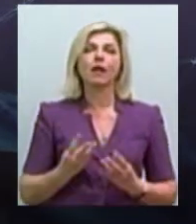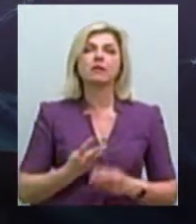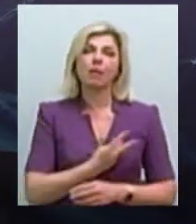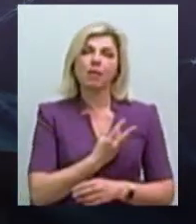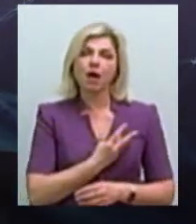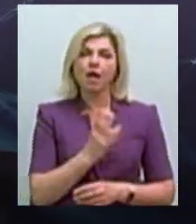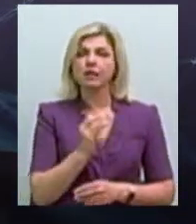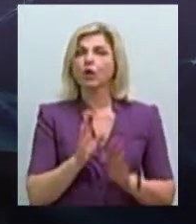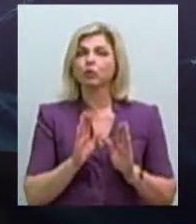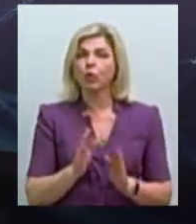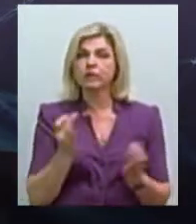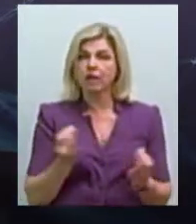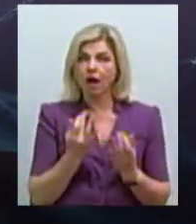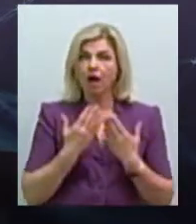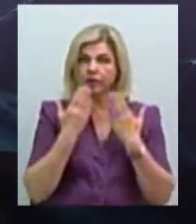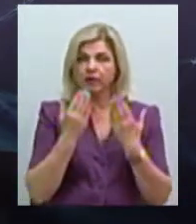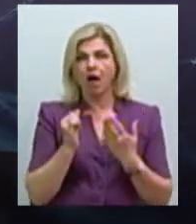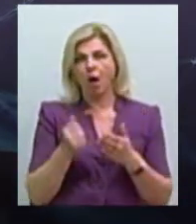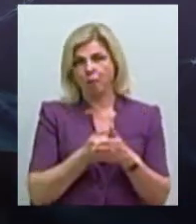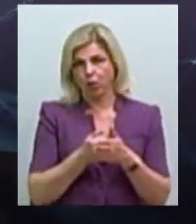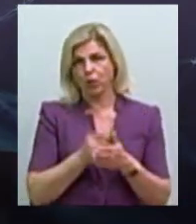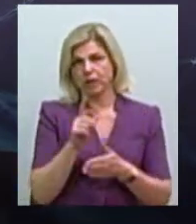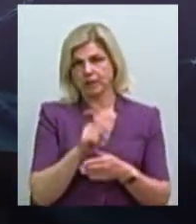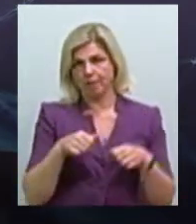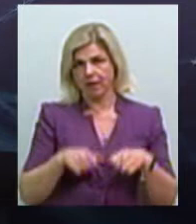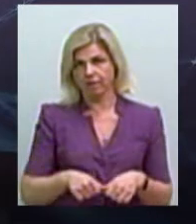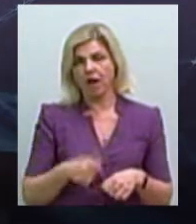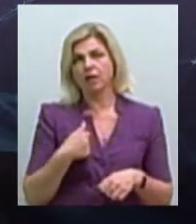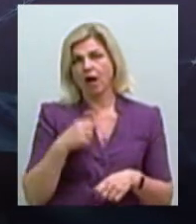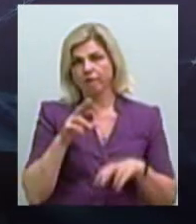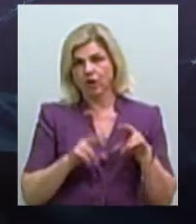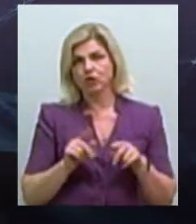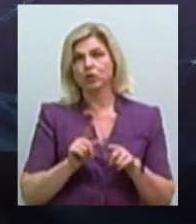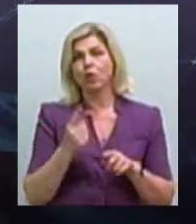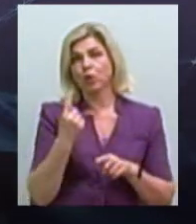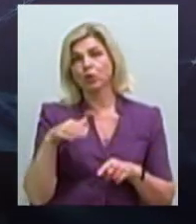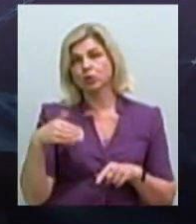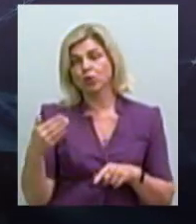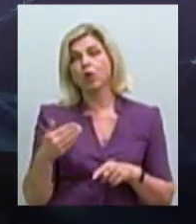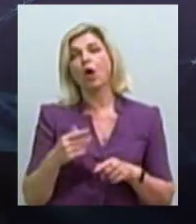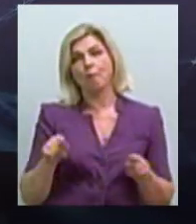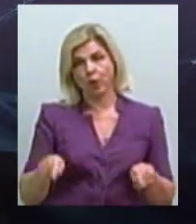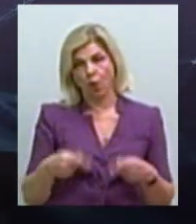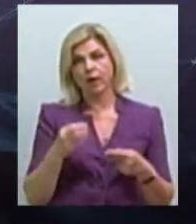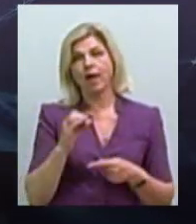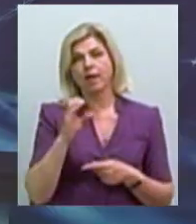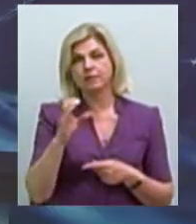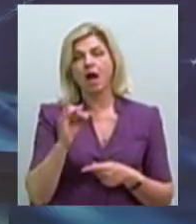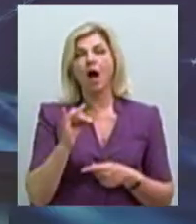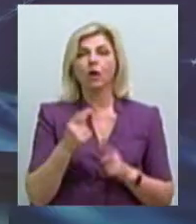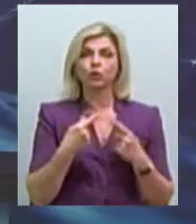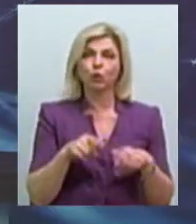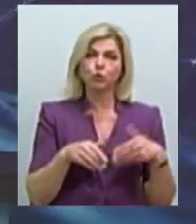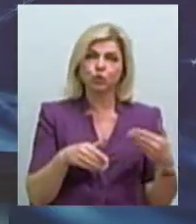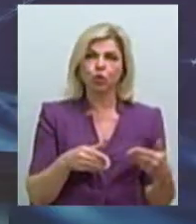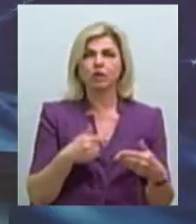тільки цікавитись, а й боротися за них. То я вважаю, що з одного боку, це прогрес. З іншого боку, ми намагаємося ж таки не